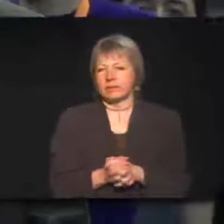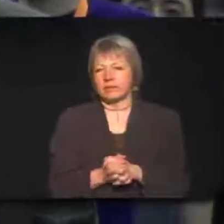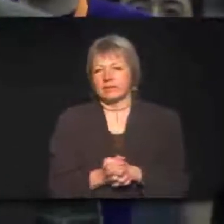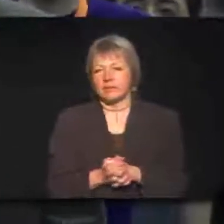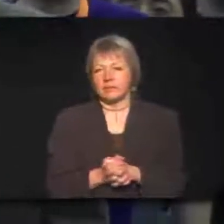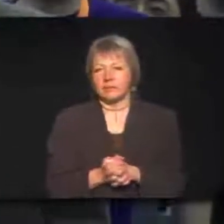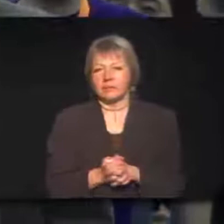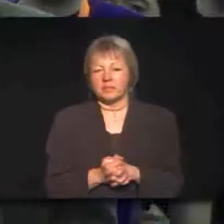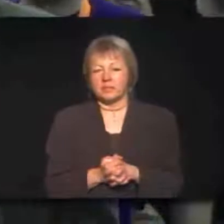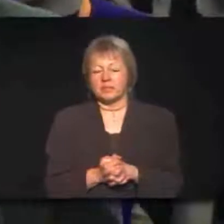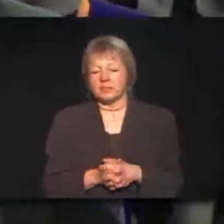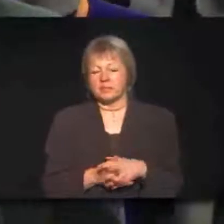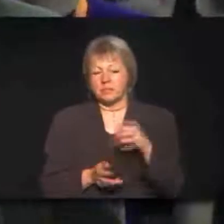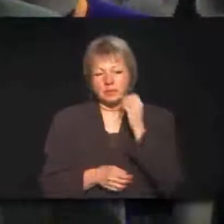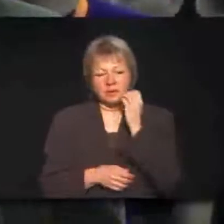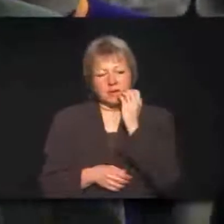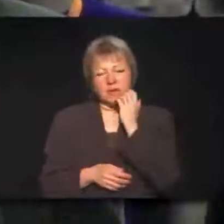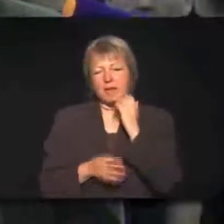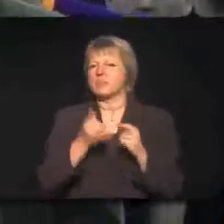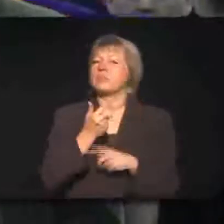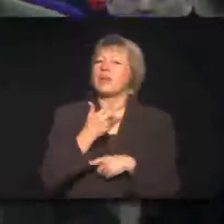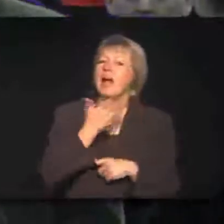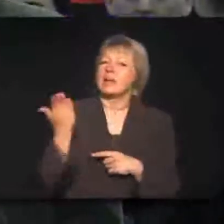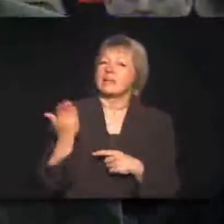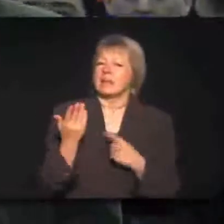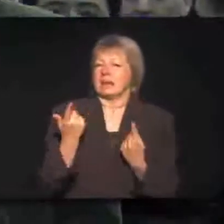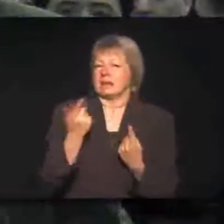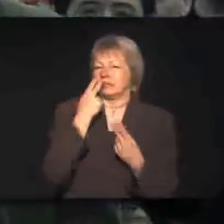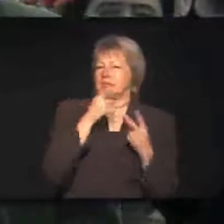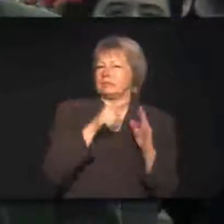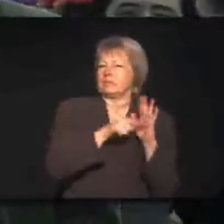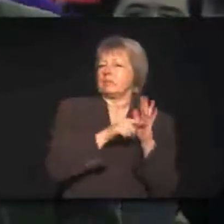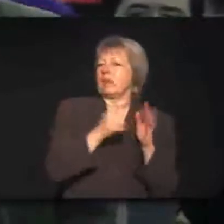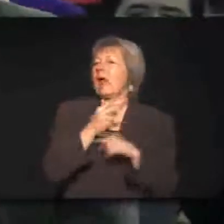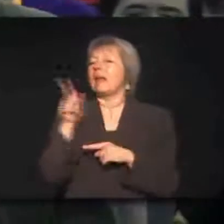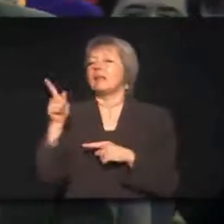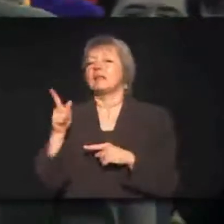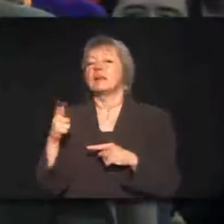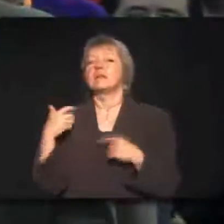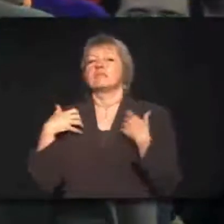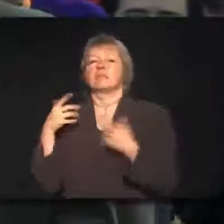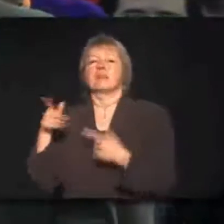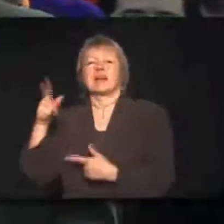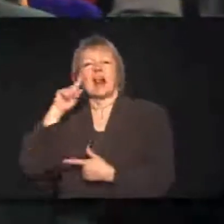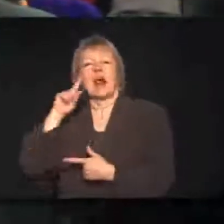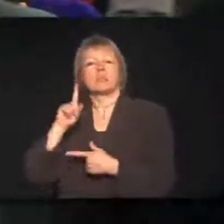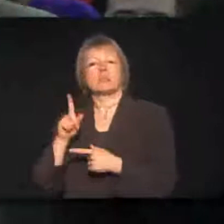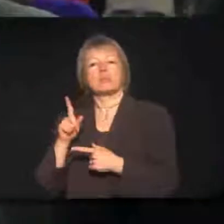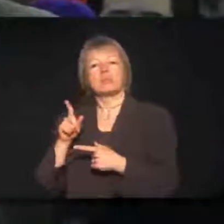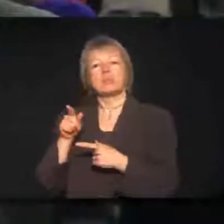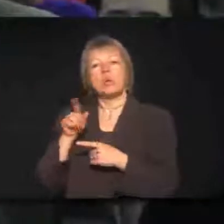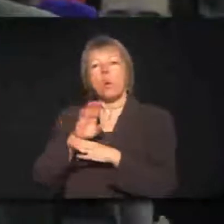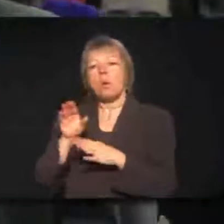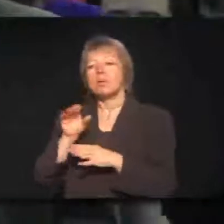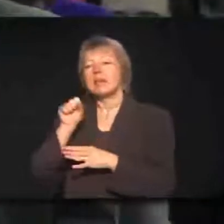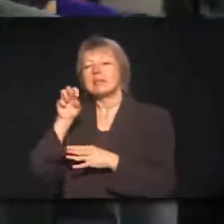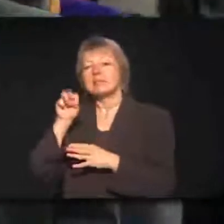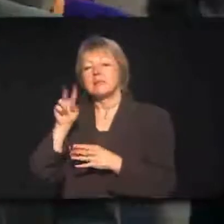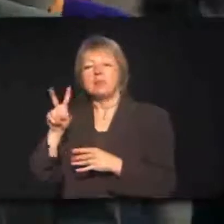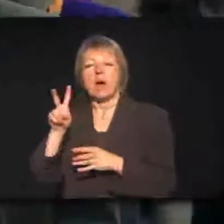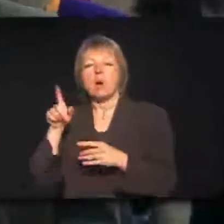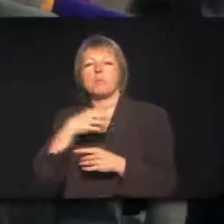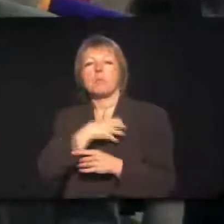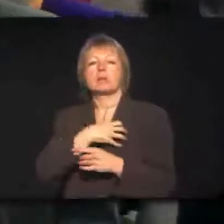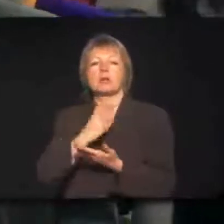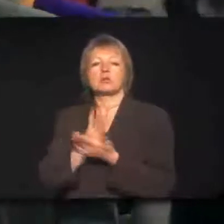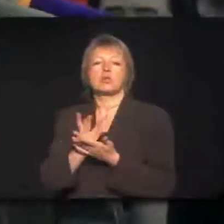wir haben die Enthusiasten dass die glauben dass ihre Partei ohne eine SMV schon kaputt ist es wird nicht leicht einen Kompromiss zu finden der diese beiden Gruppen miteinander